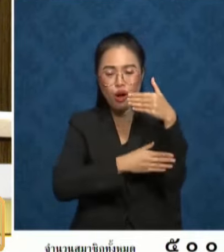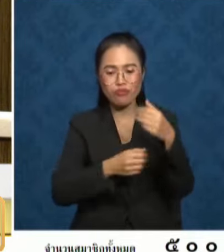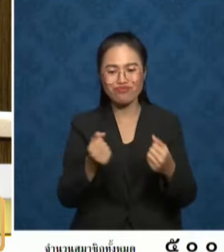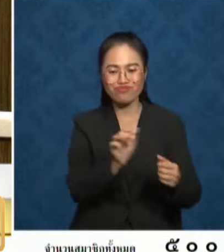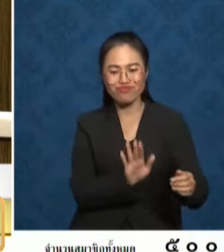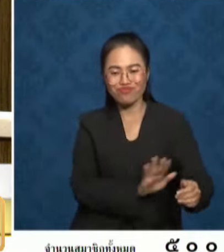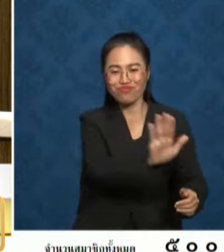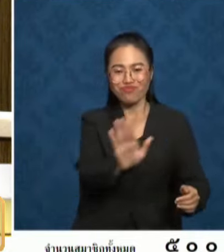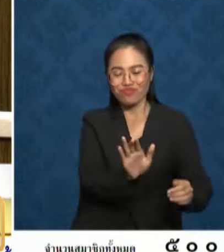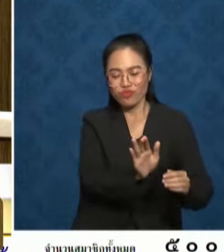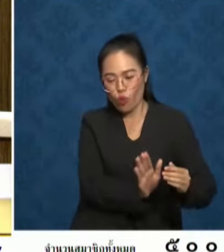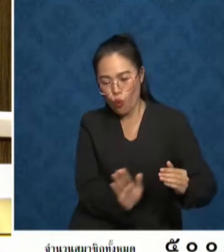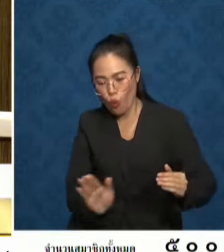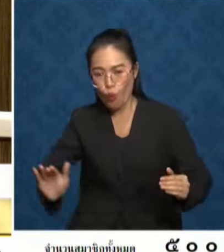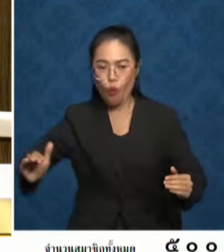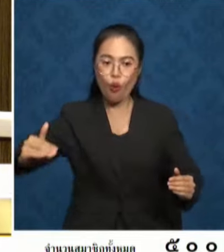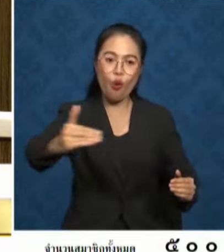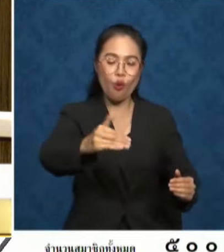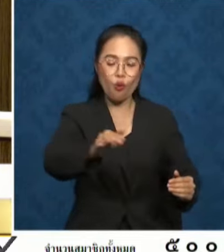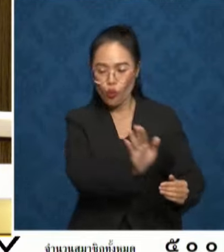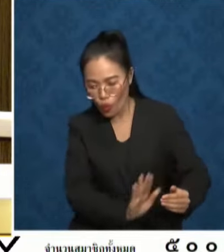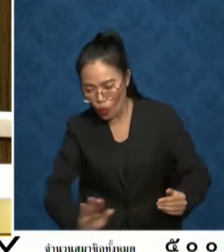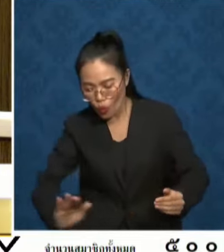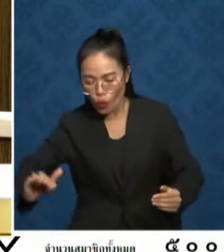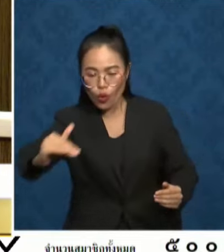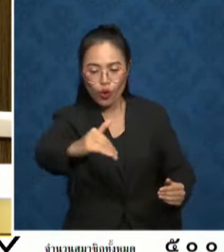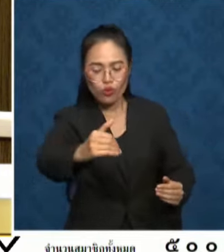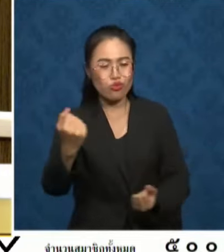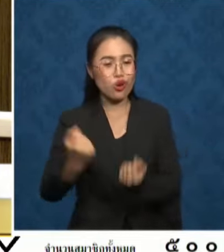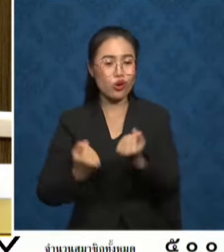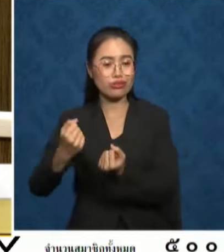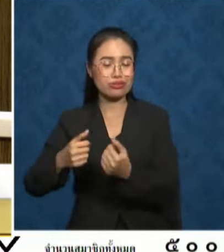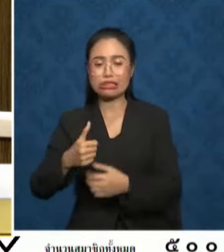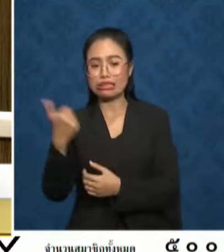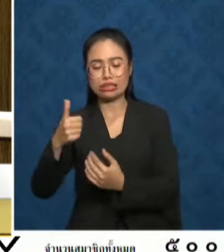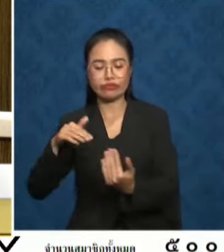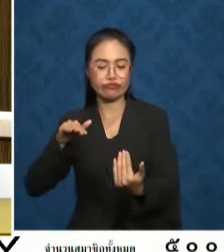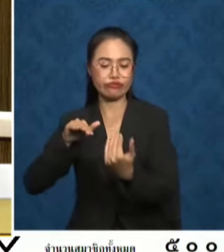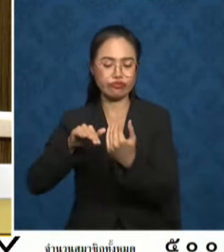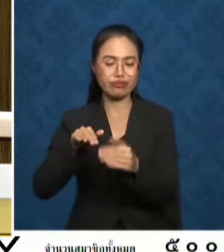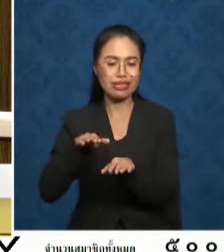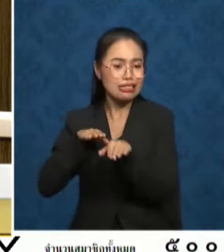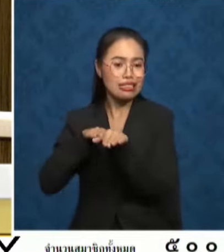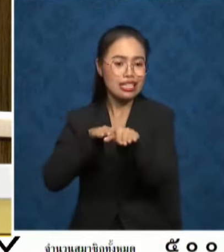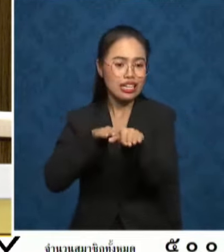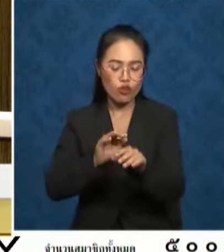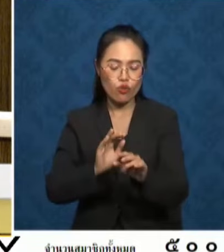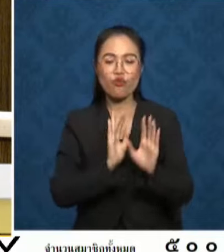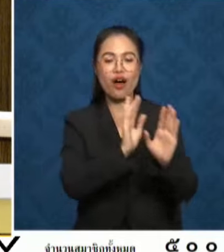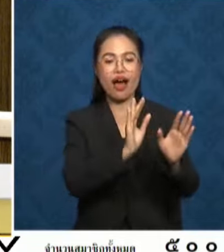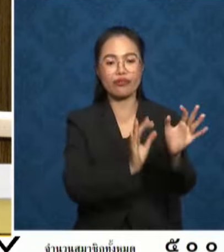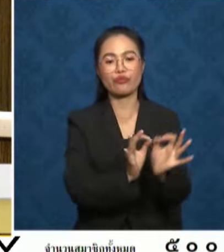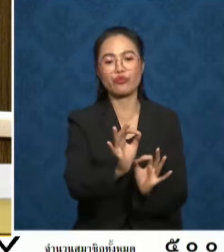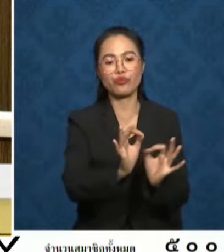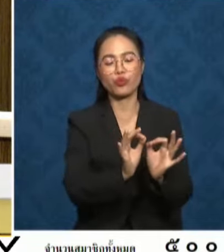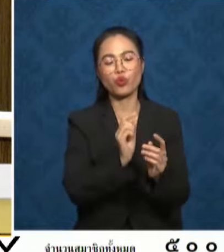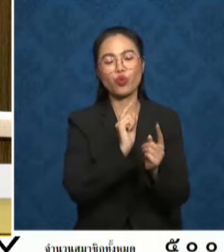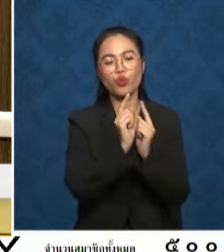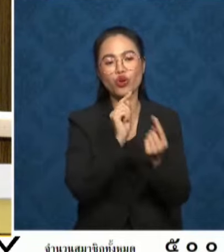กว้างมากกีดขวางทางจะจราจรเบียดบังสังคมนะครับเรื่องนี้ฝากท่านไปคุยกับกรมทางหลวงด้วยนะครับ